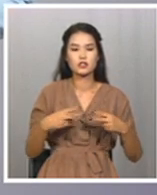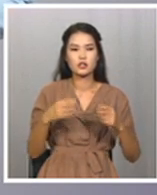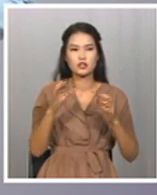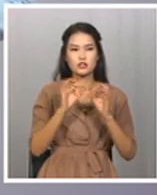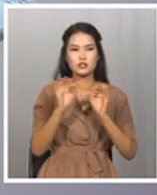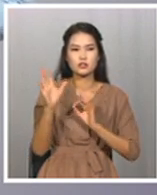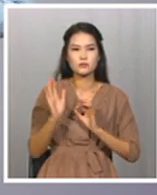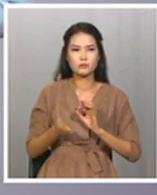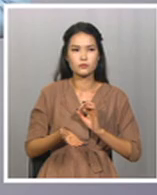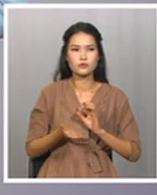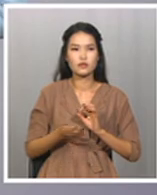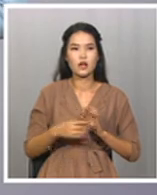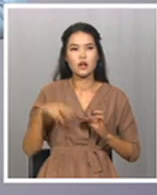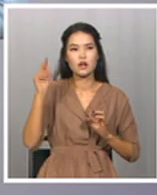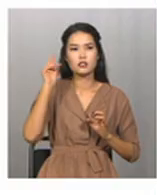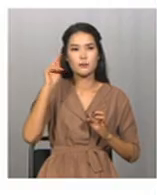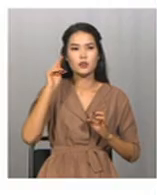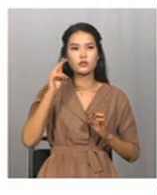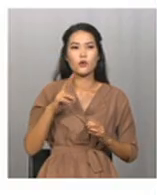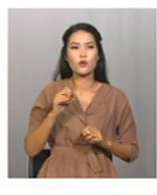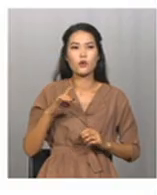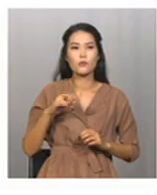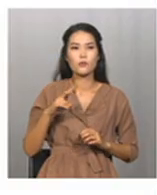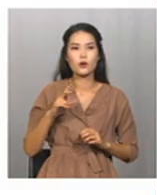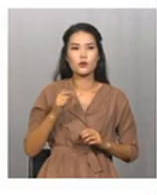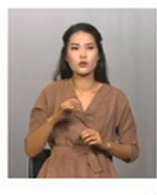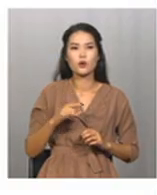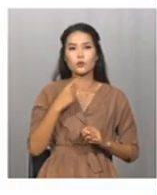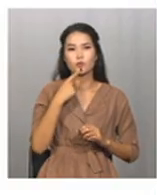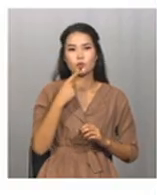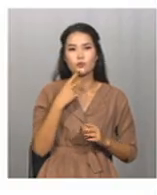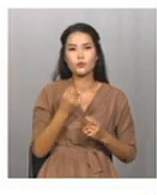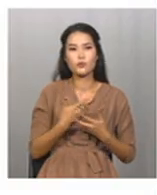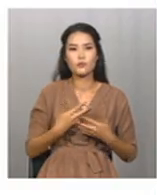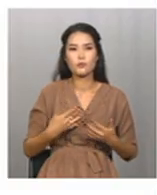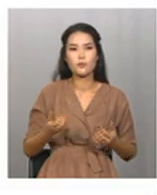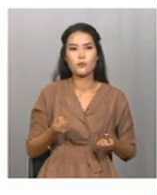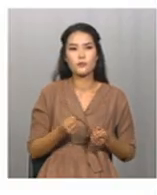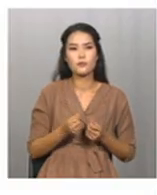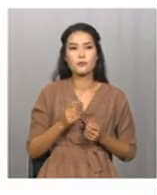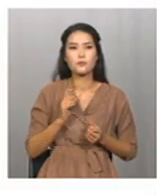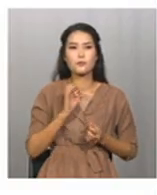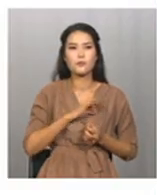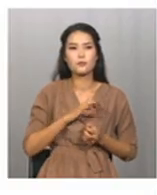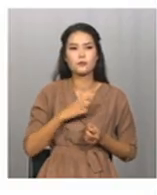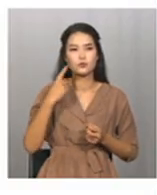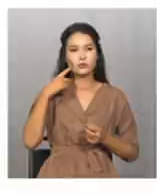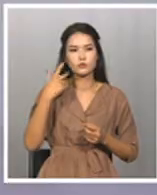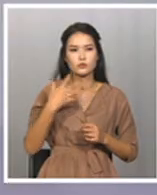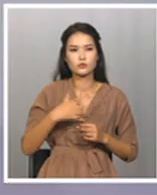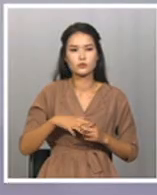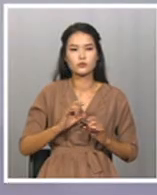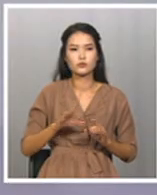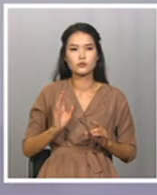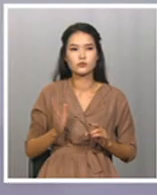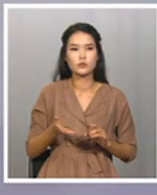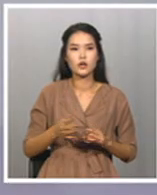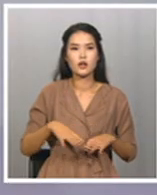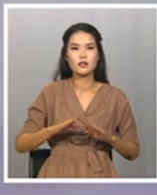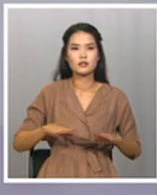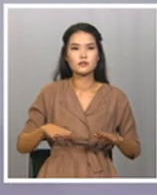талдайсыз. Сабақтас құрмалас сөйлем және оның мағыналық түрлері туралы мәлімет аласыз.